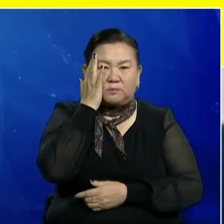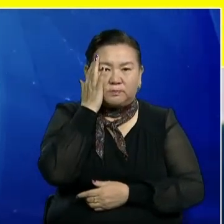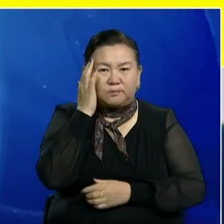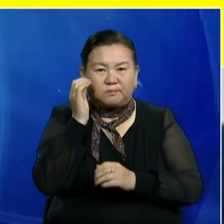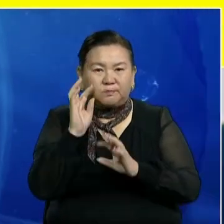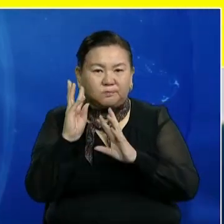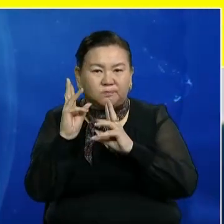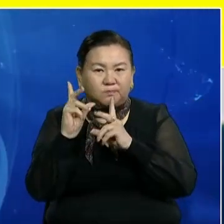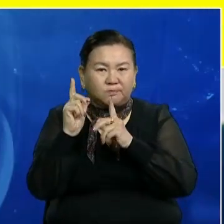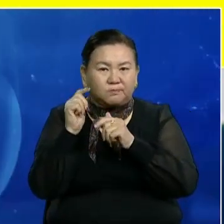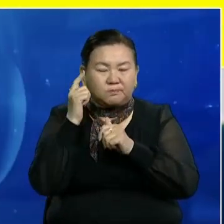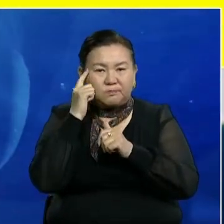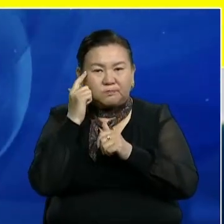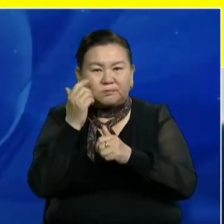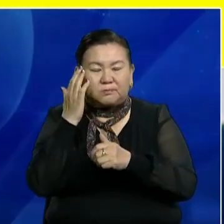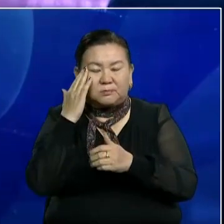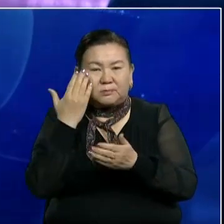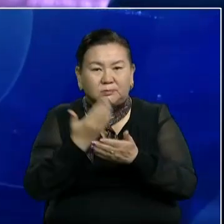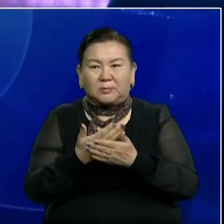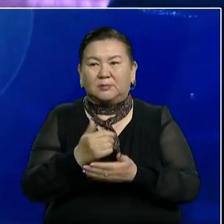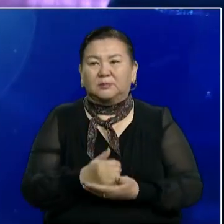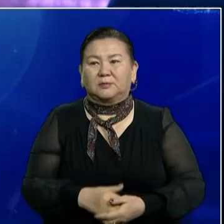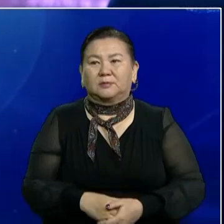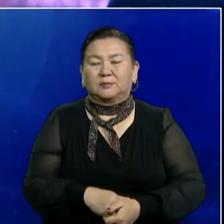сонсоод үзье л та. Аха. Ийм хана багийн хүүгүн